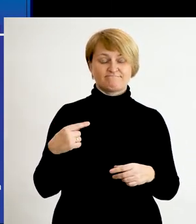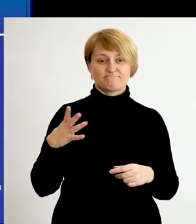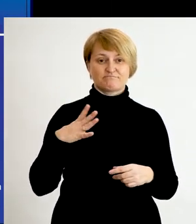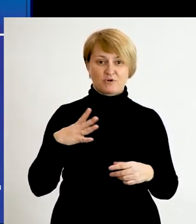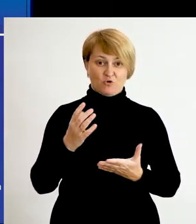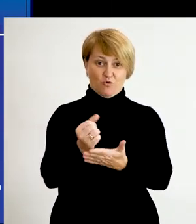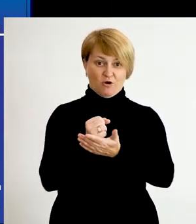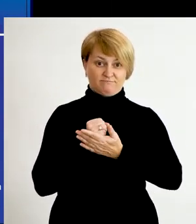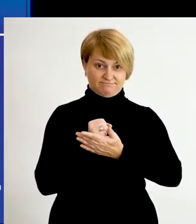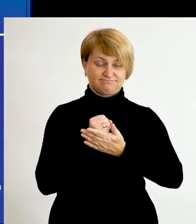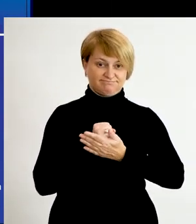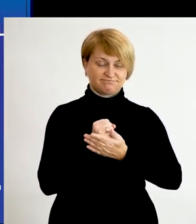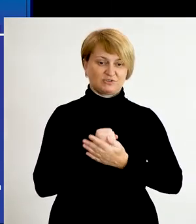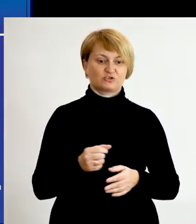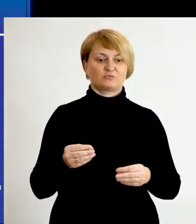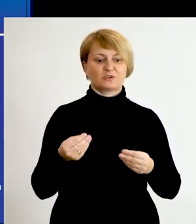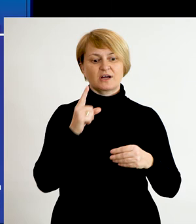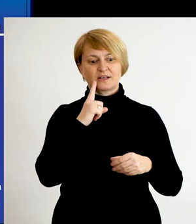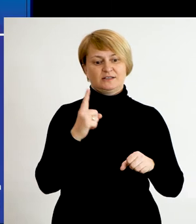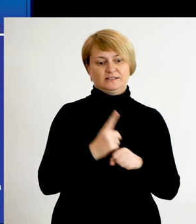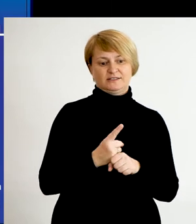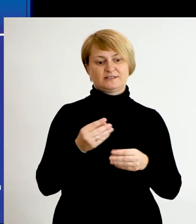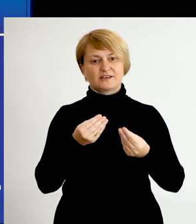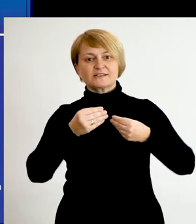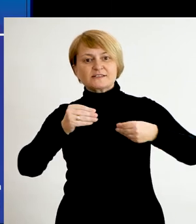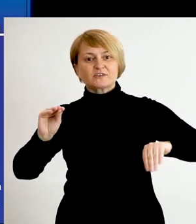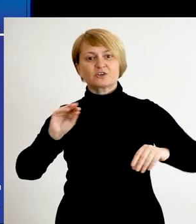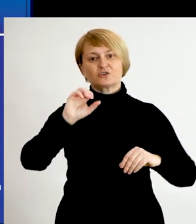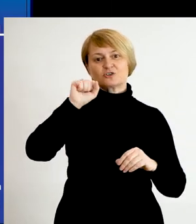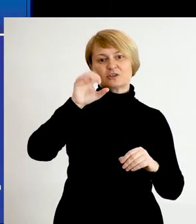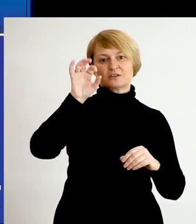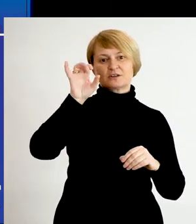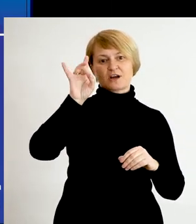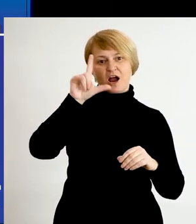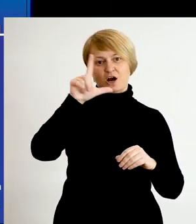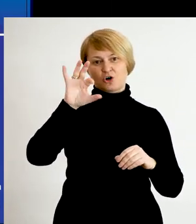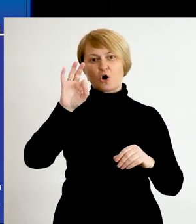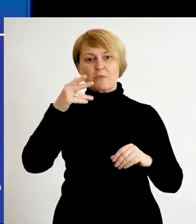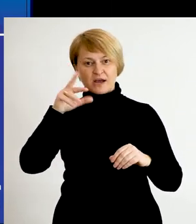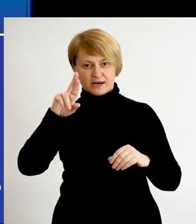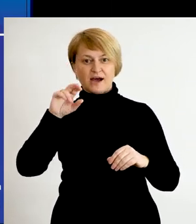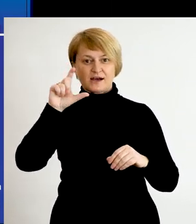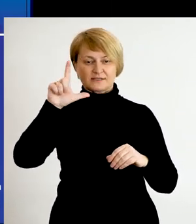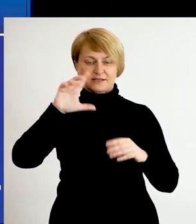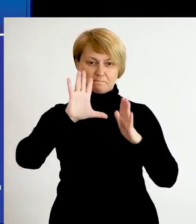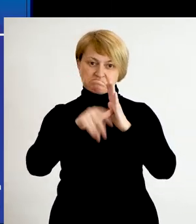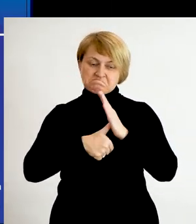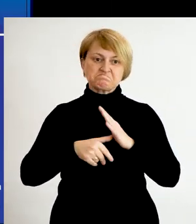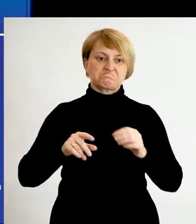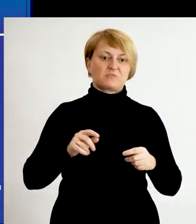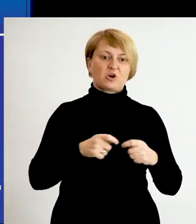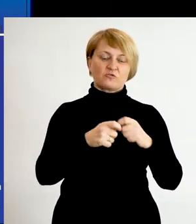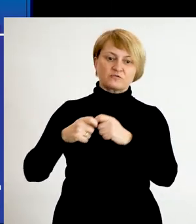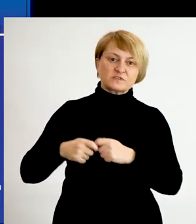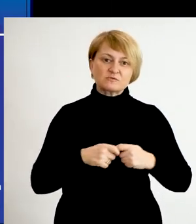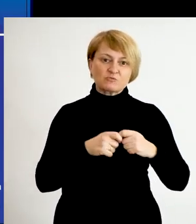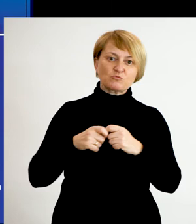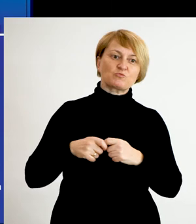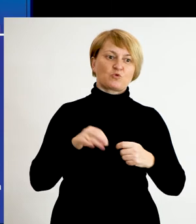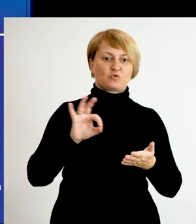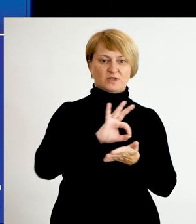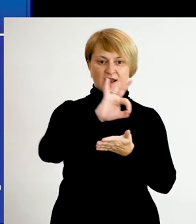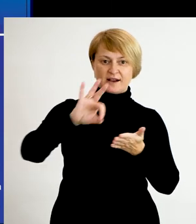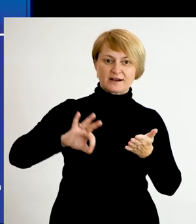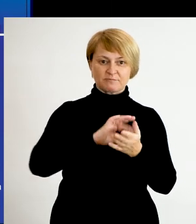opolskiej, po decyzji o zwiększeniu budżetu aglomeracji przez zarząd województwa, wspólnie z sąsiednimi gminami, z Dobrzeniem Wielkim,